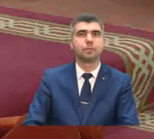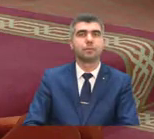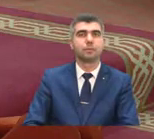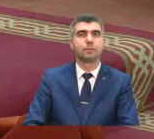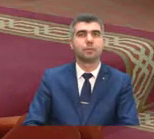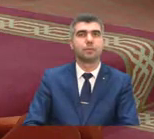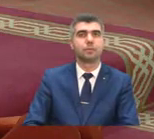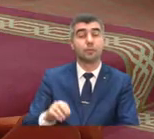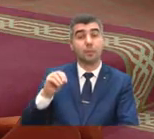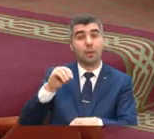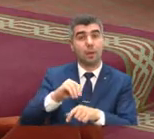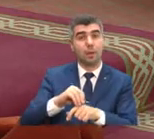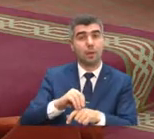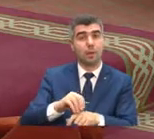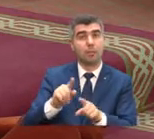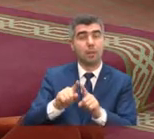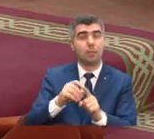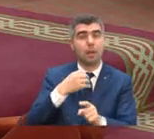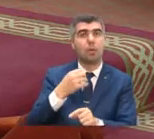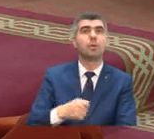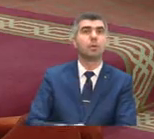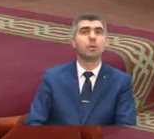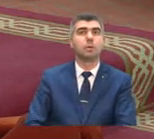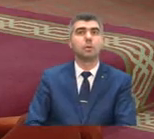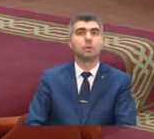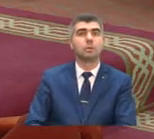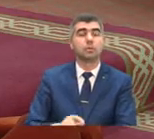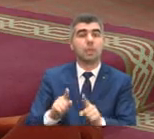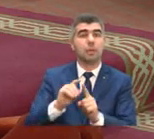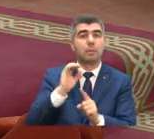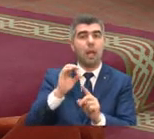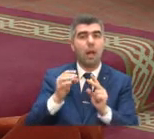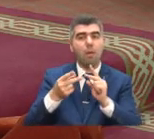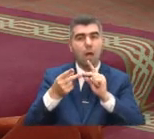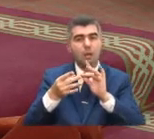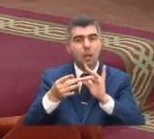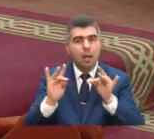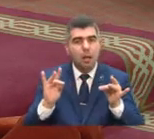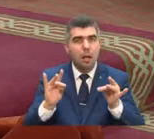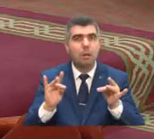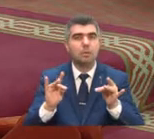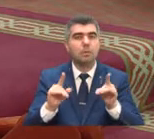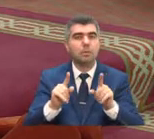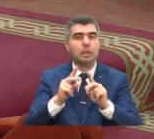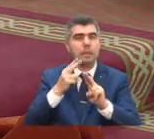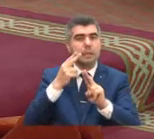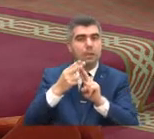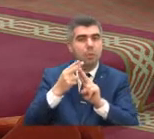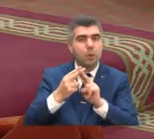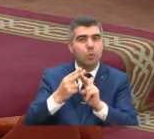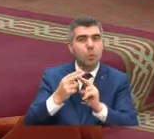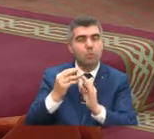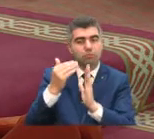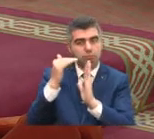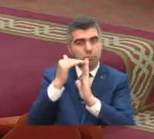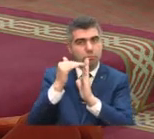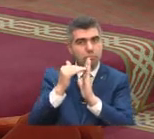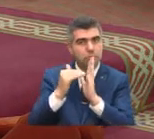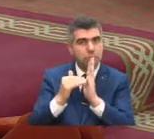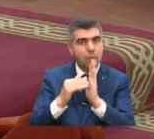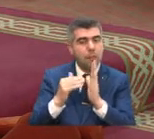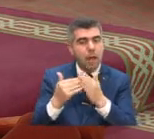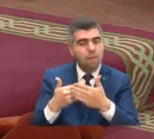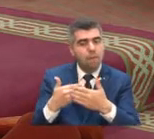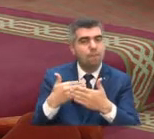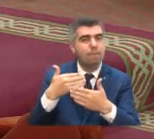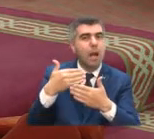فيما يخص التصاميم ديال النظام المعلوماتي الخاص بالسجل الوطني للسكان هو في أطوار النهائية